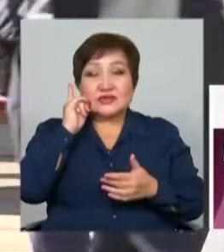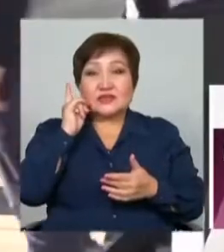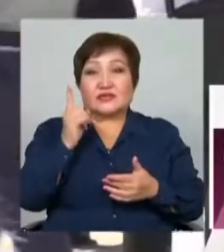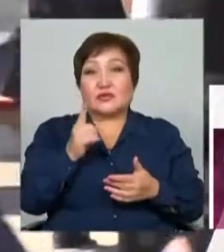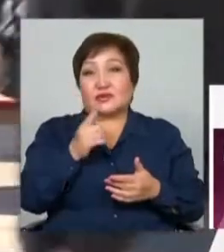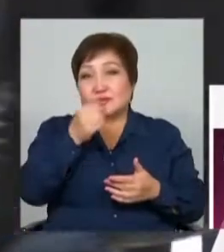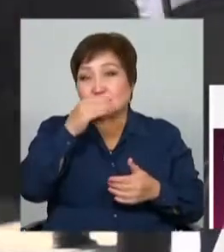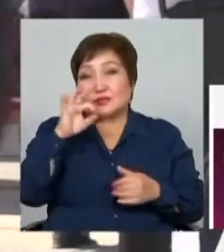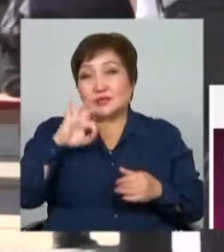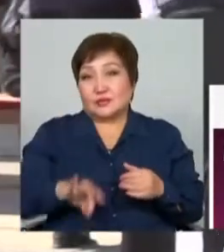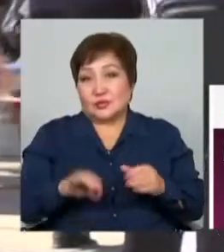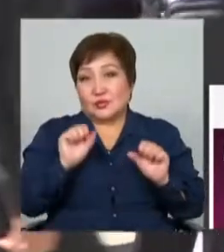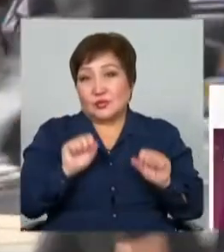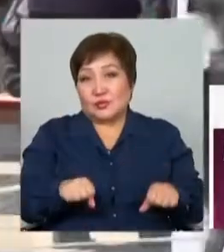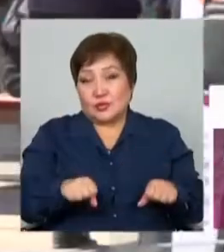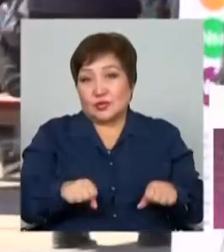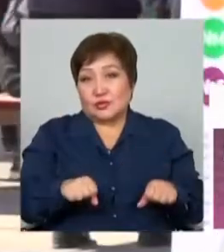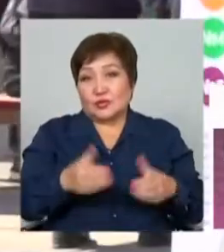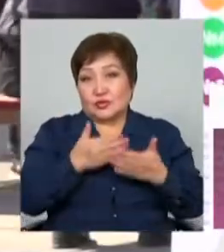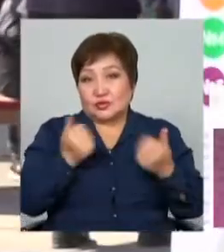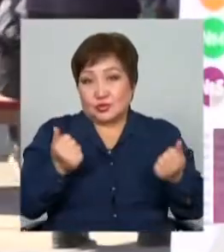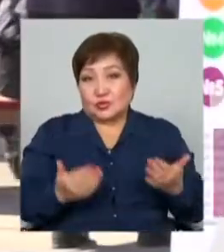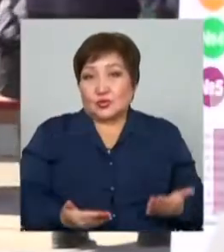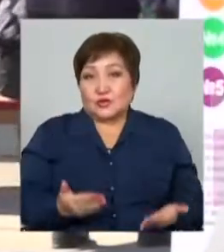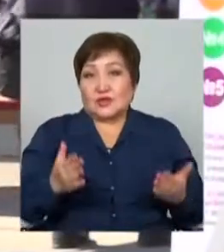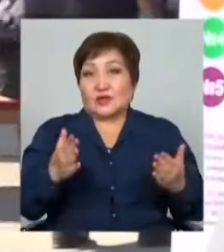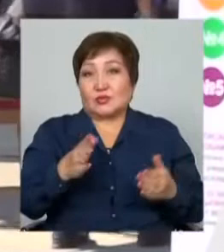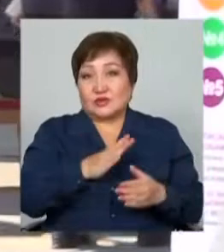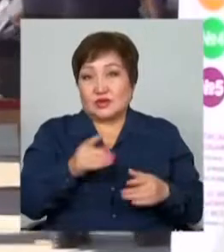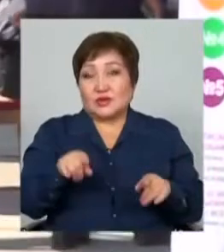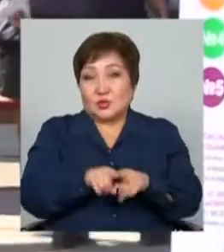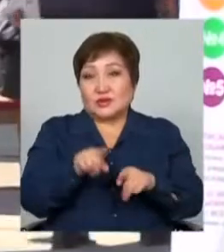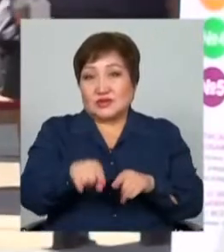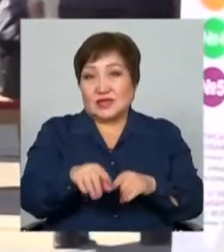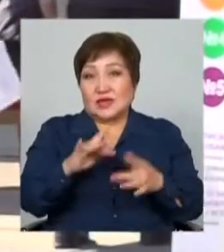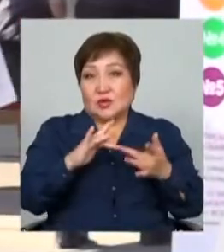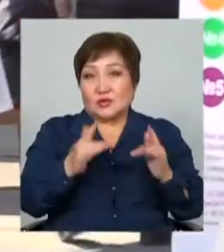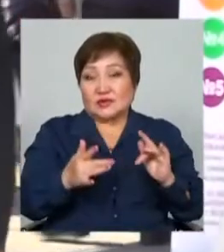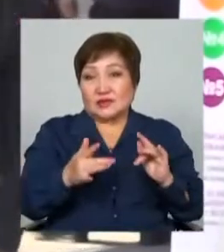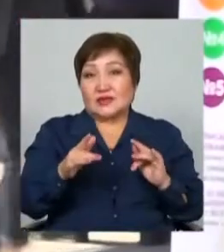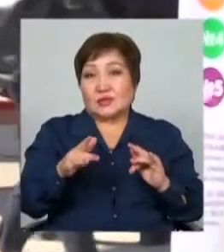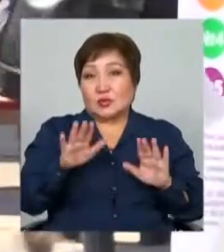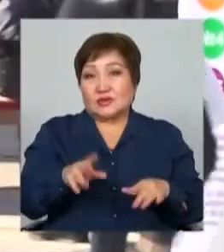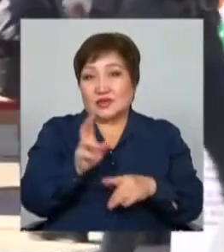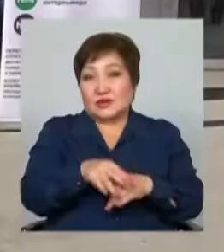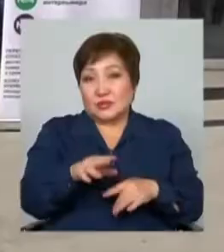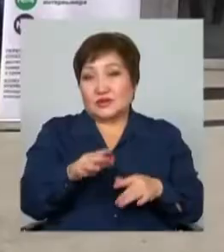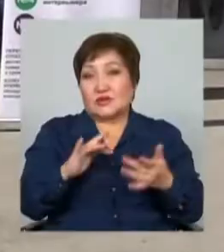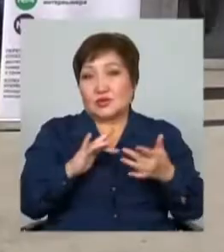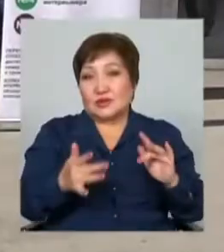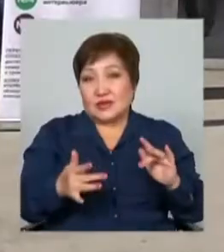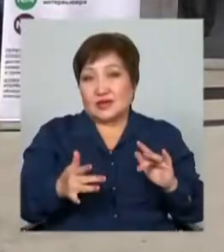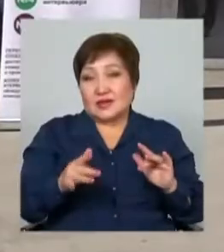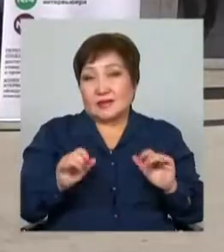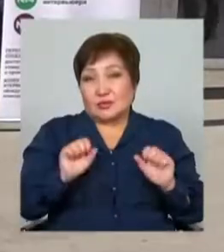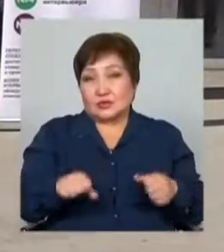мүмкіндігі жоқ біздің тұрғындар болса, осындай 16 пунктқа келіп, осы онлайн санақтан өтуге жағдайлар жасап отырмыз.